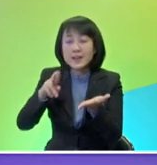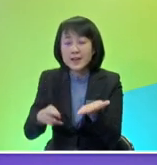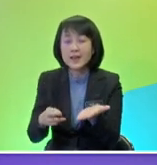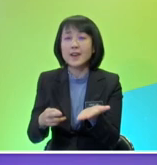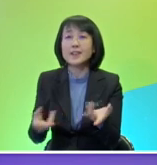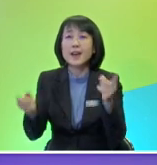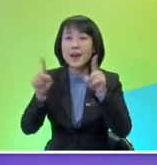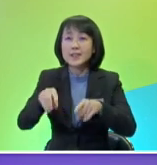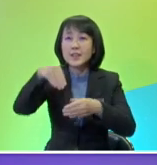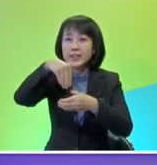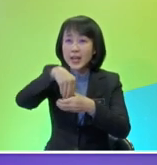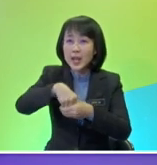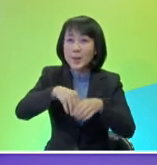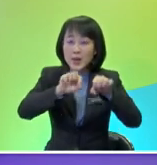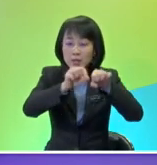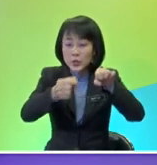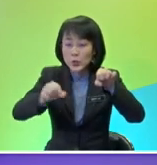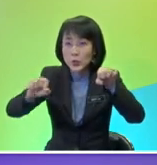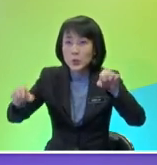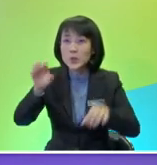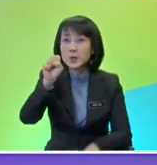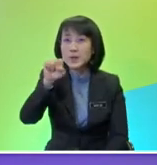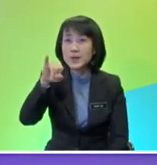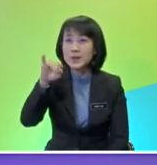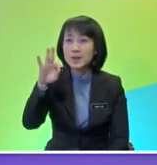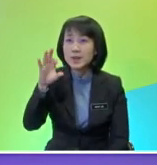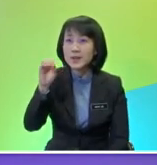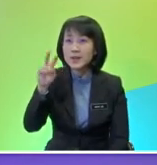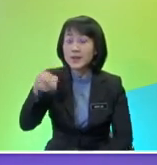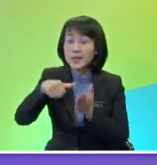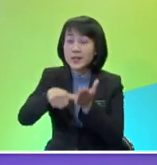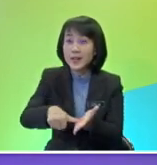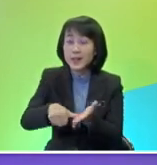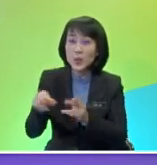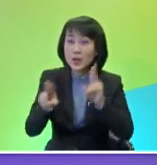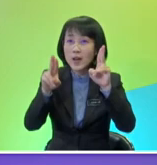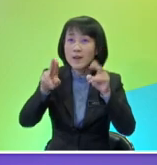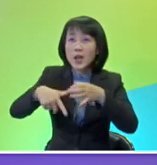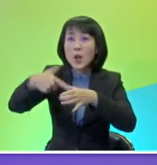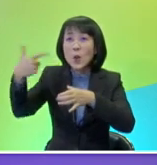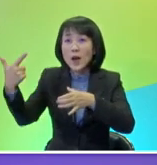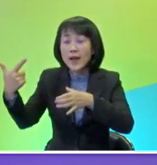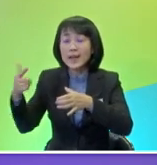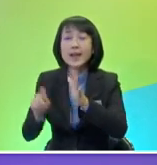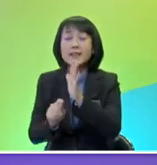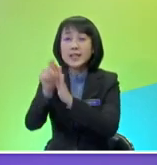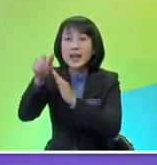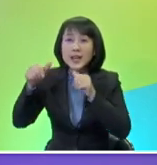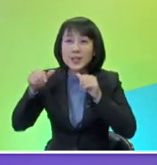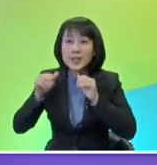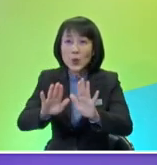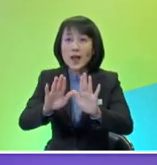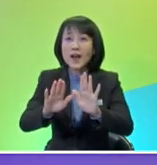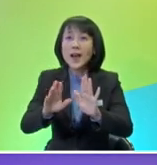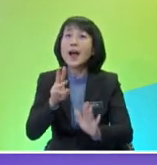siphon. Tekanan udara di luar lebih tinggi akan menolak air ke dalam tiub siphon ni. Cikgu, apa